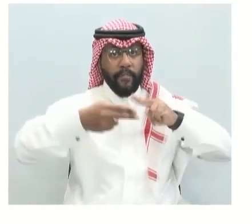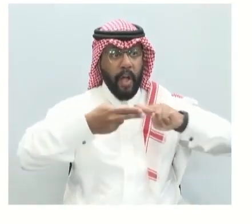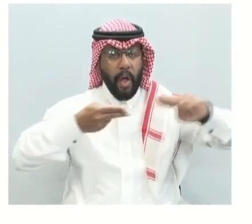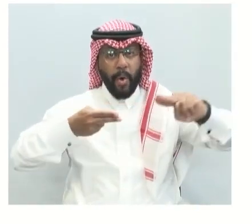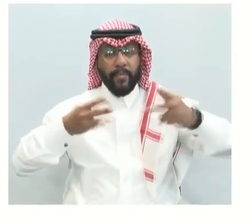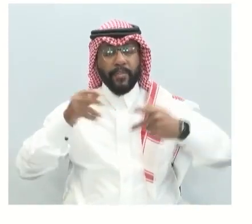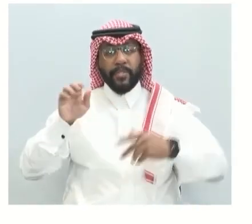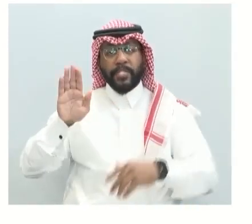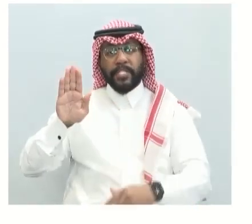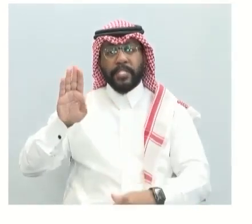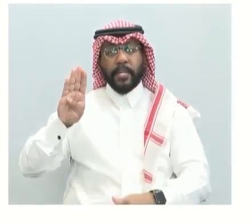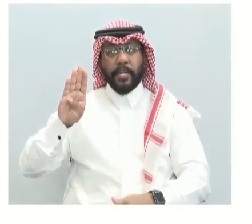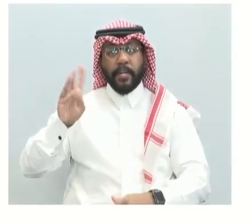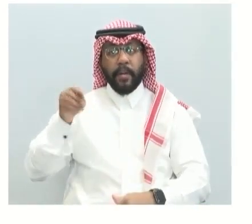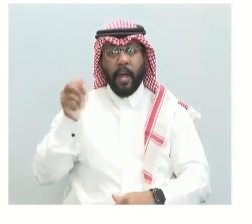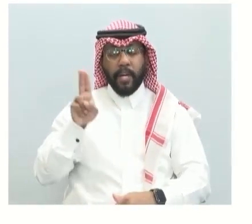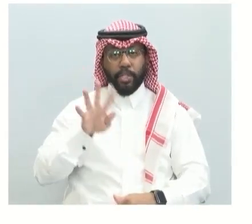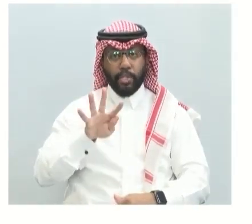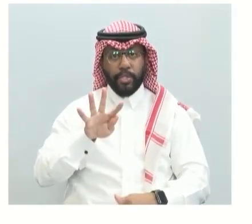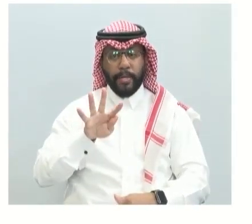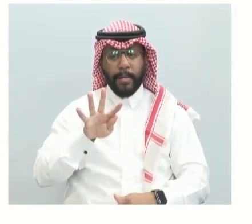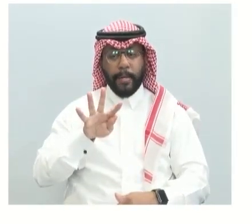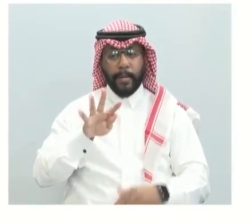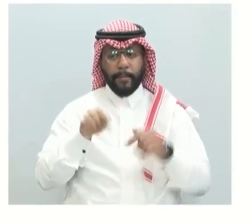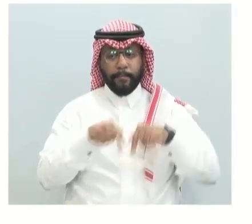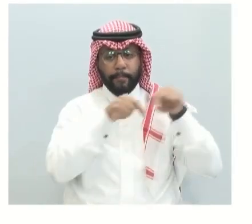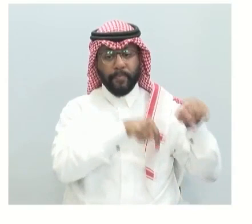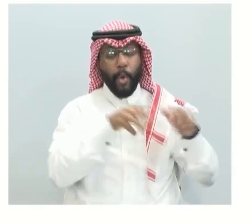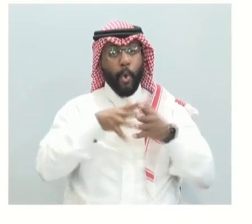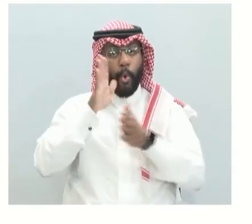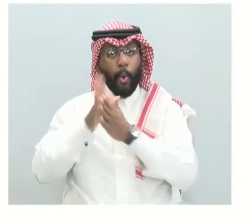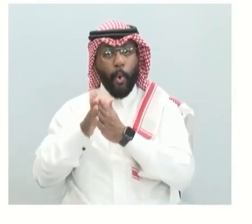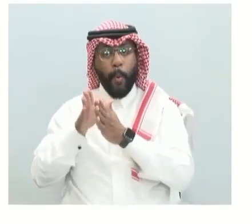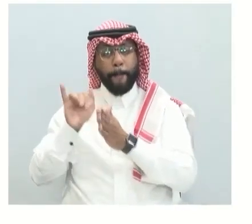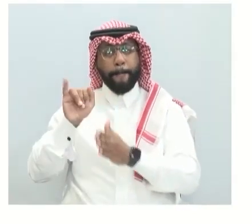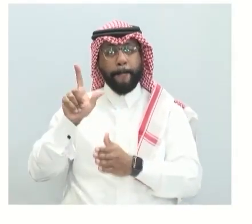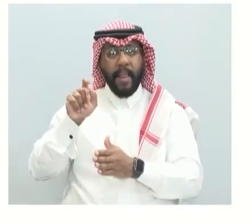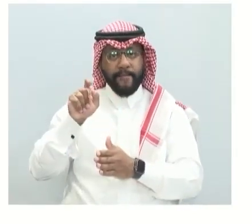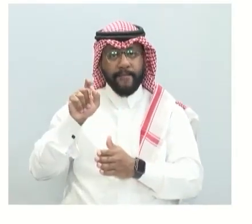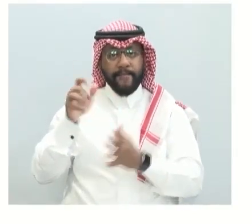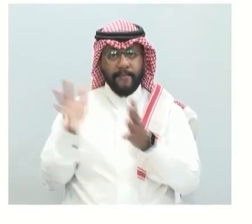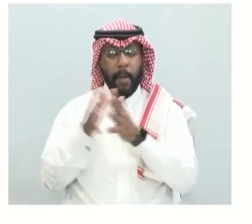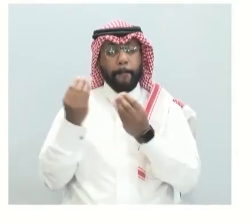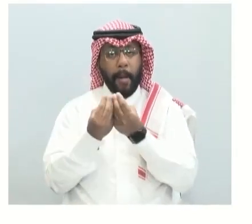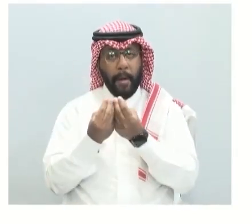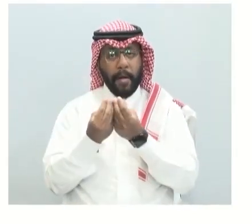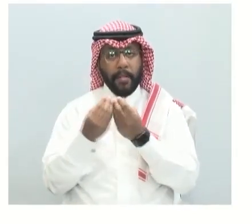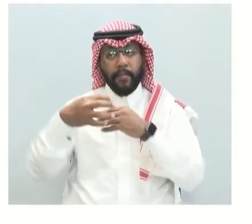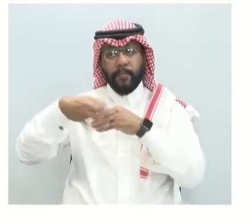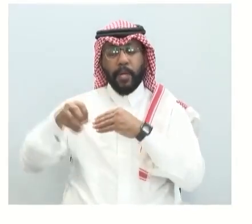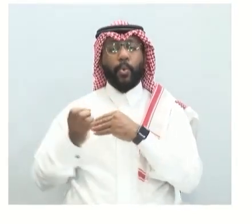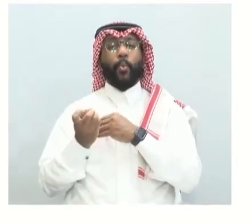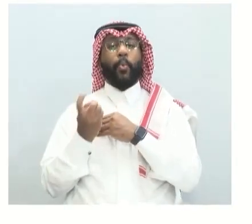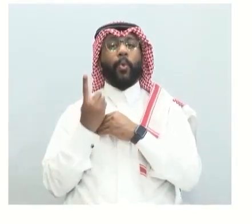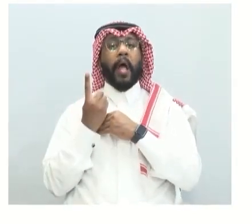اليوم راح نشوف ادوات البحث والاتصال ومشاركه الملفات الوحده الاولى في الوحده الاولى